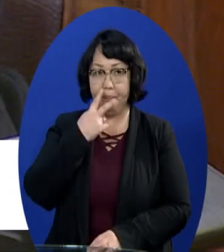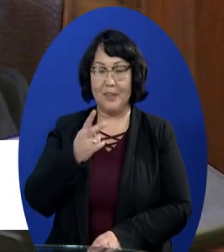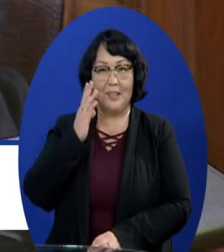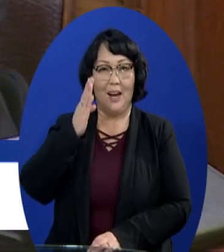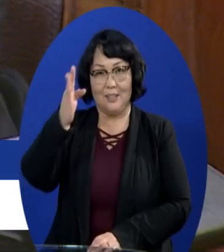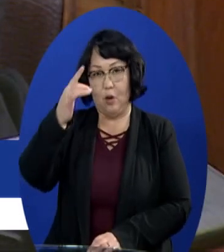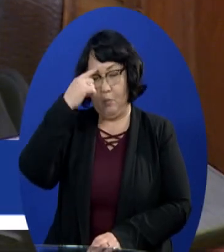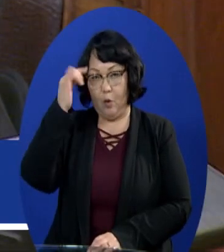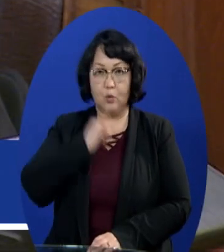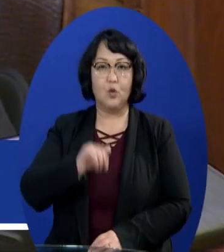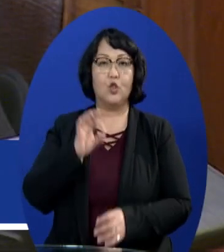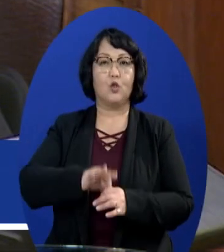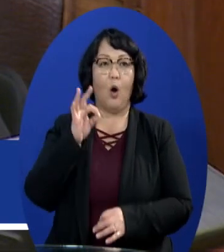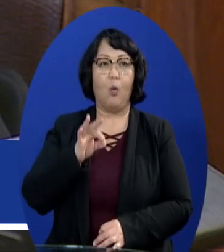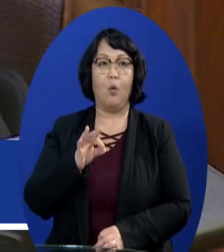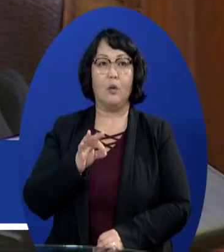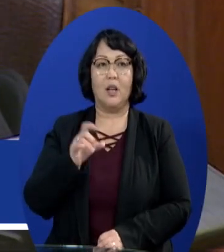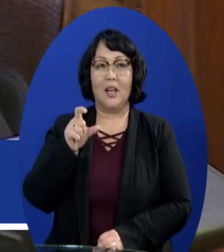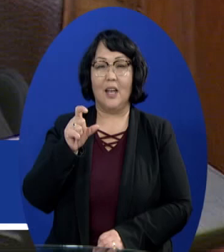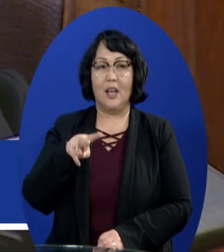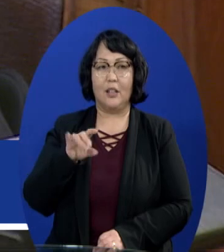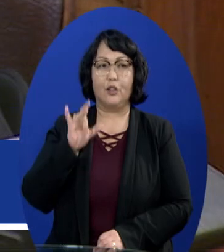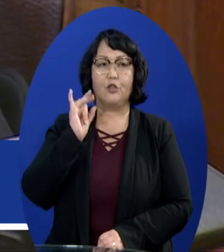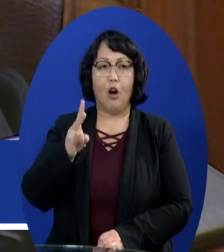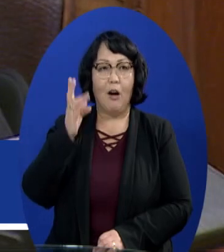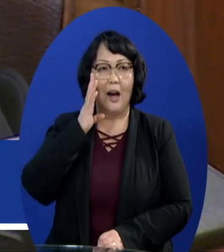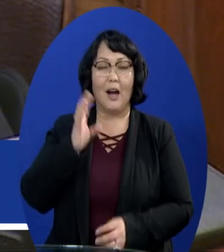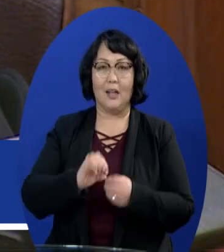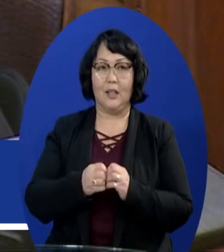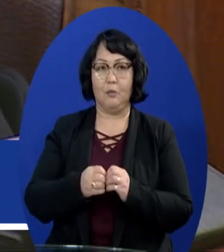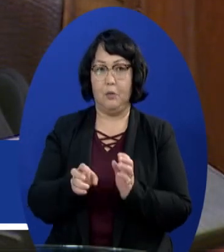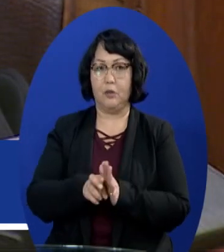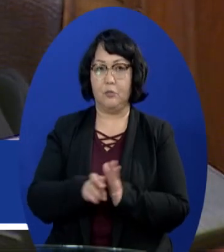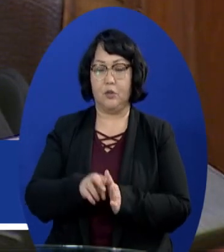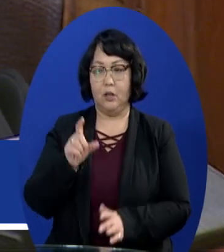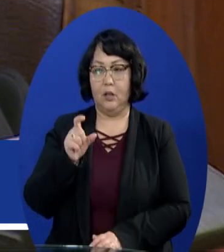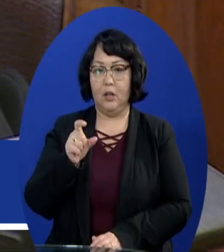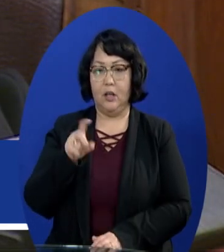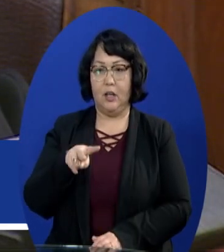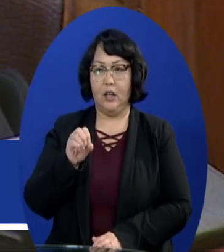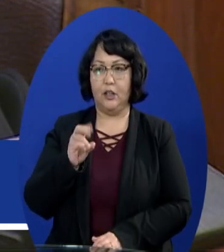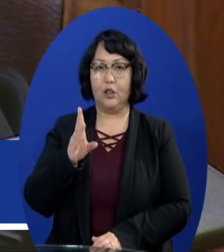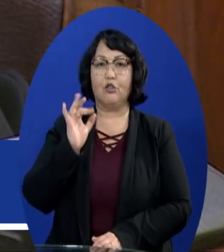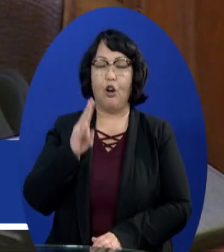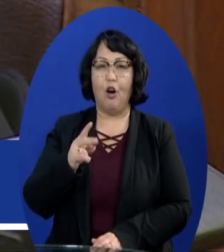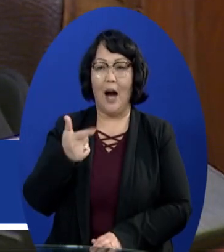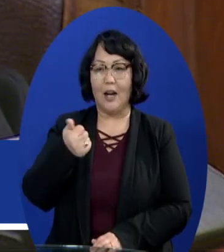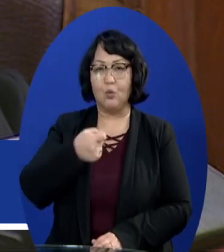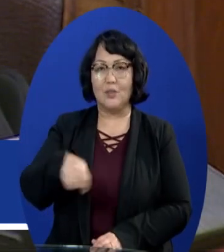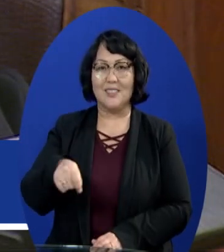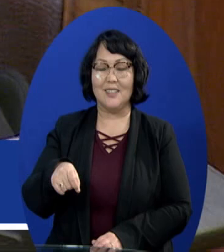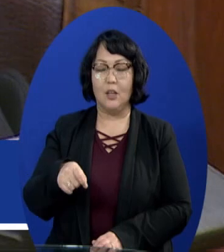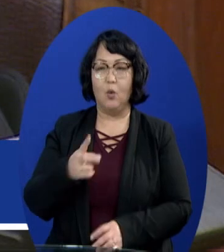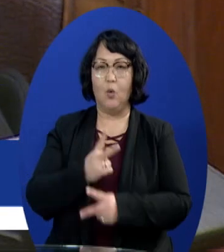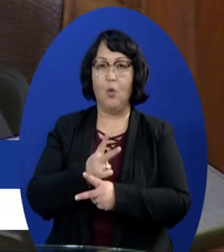бол Монгол улсын энэ сонгуул бол электрон хэлбэртэй шилжих гэж юм болцоонууд нь бас байгаа гэж би харж байгаа. тэр электрон гарын үсгийнхаа хуулийг хийгээд